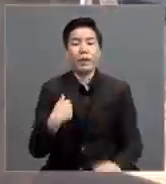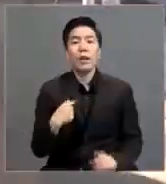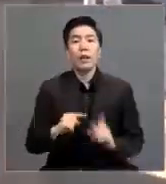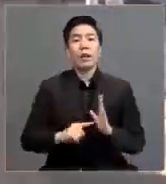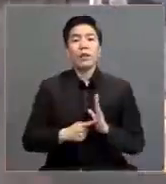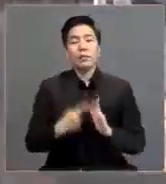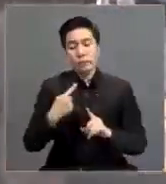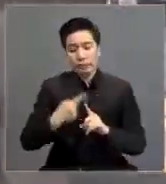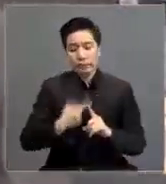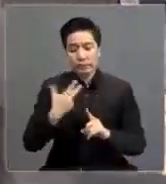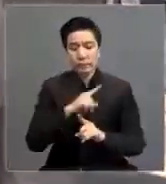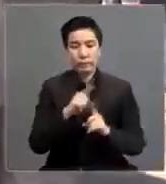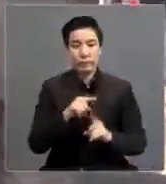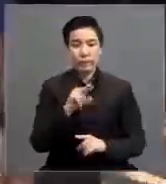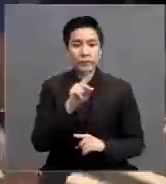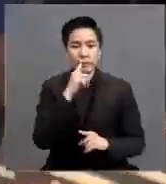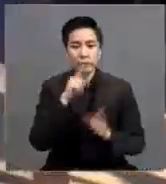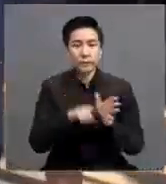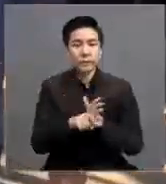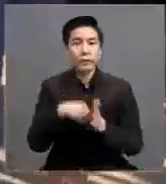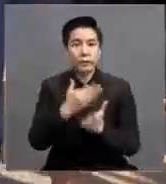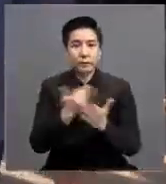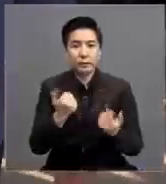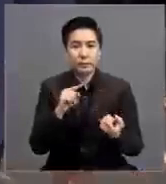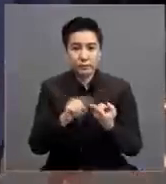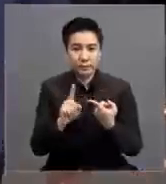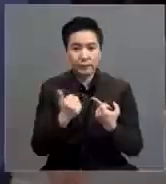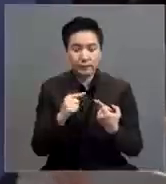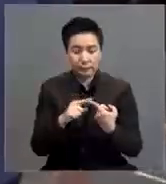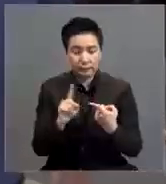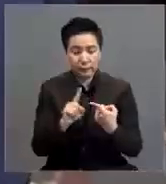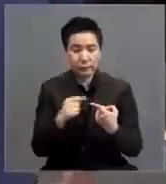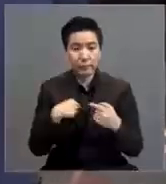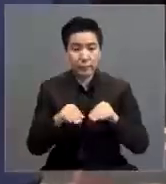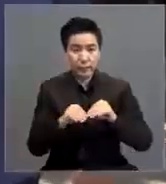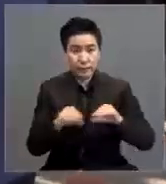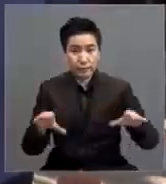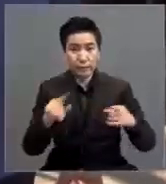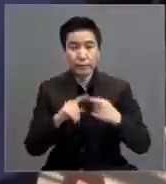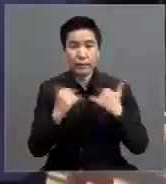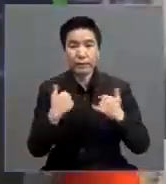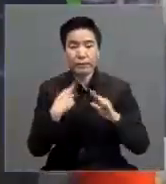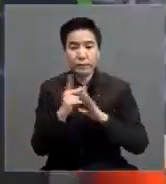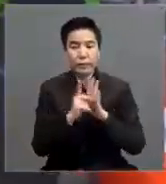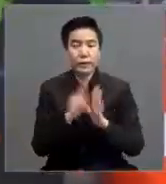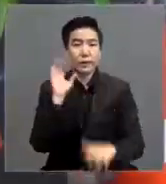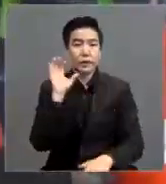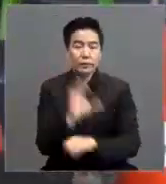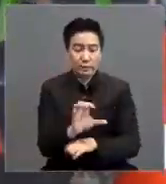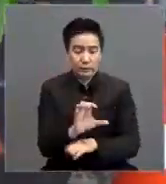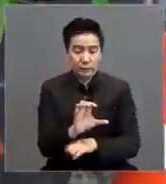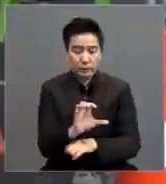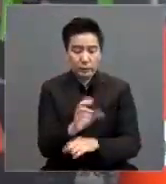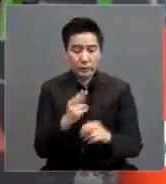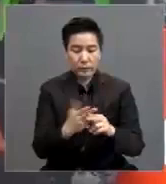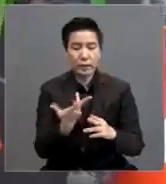าดตั้งแต่31มีนาคมเป็นต้นไปเพื่อหยุดยั้งการระบาดนะครับโดยก่อนจะมีการประกาศผลมีครับประกาศบังคับใช้นั้นนะครับ